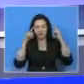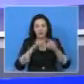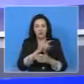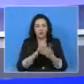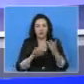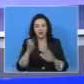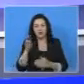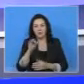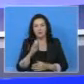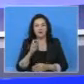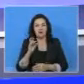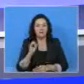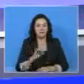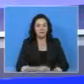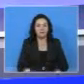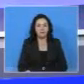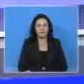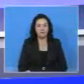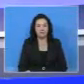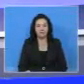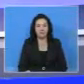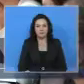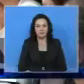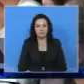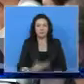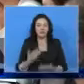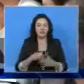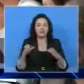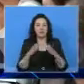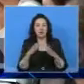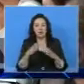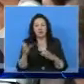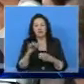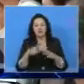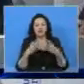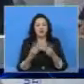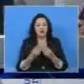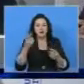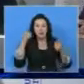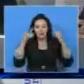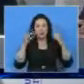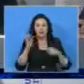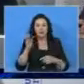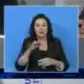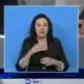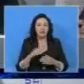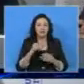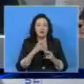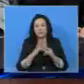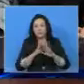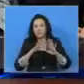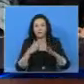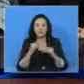Абая Кунанбаева жасан жалбаков продолжит тему поскольку делегации 7 творчества и биография Абая не чужды